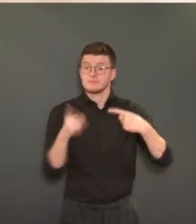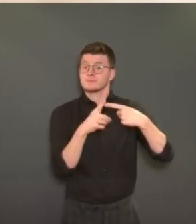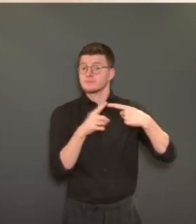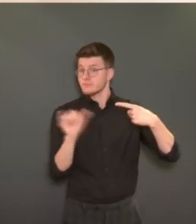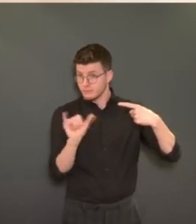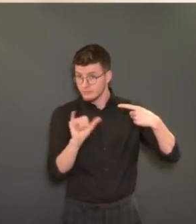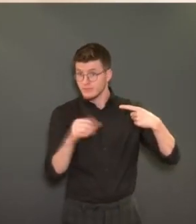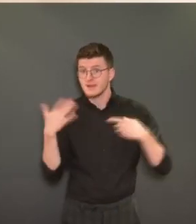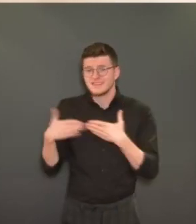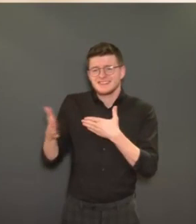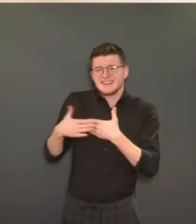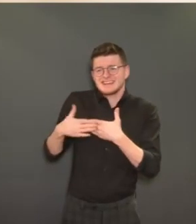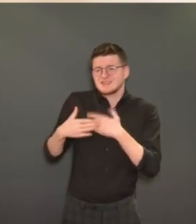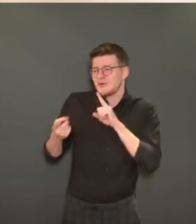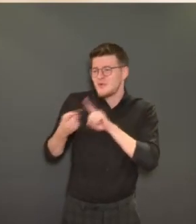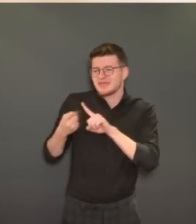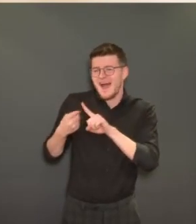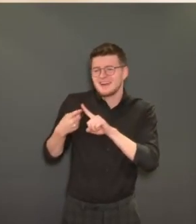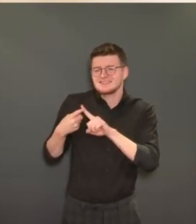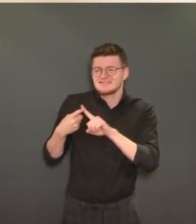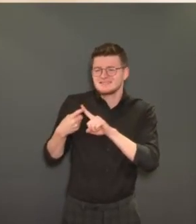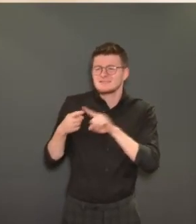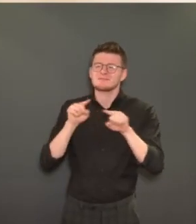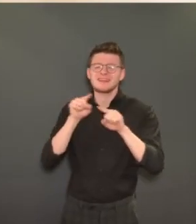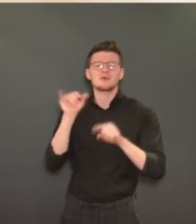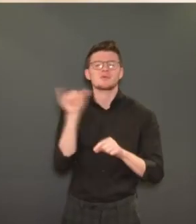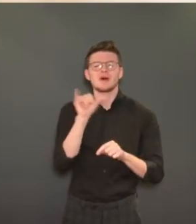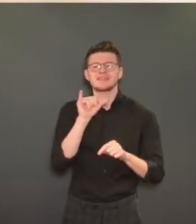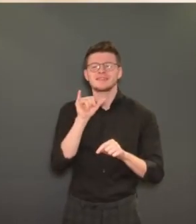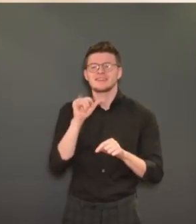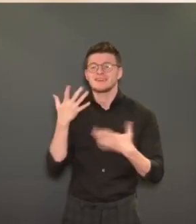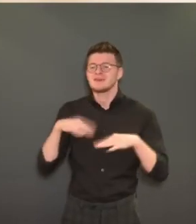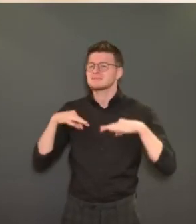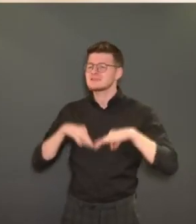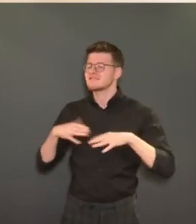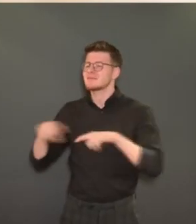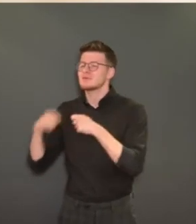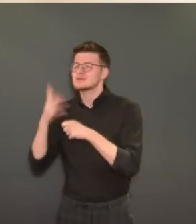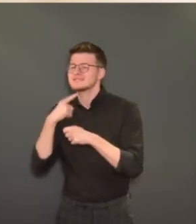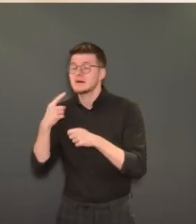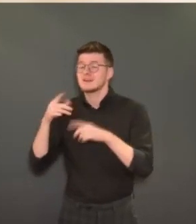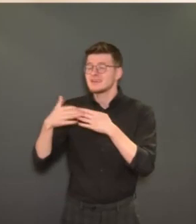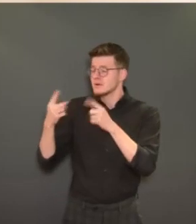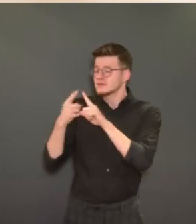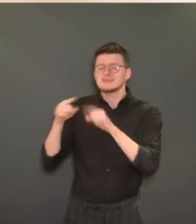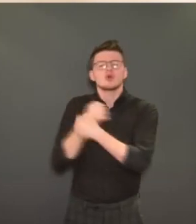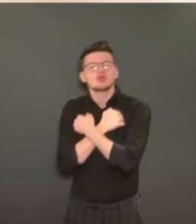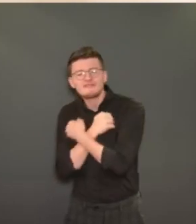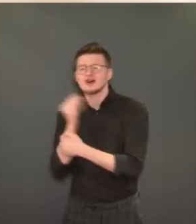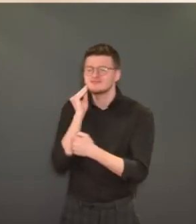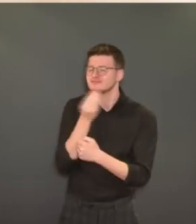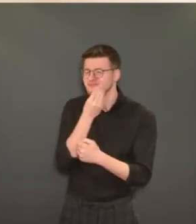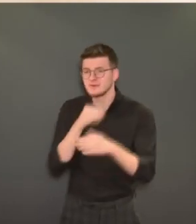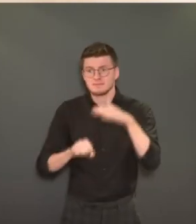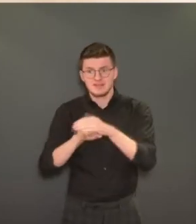Alors, premièrement, nos contacts rapprochés. Et M. Van den Broek, il aime bien parler des contacts câlins ou lorsqu'on aime